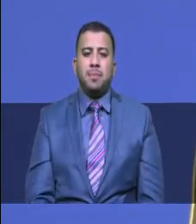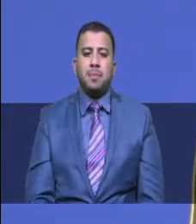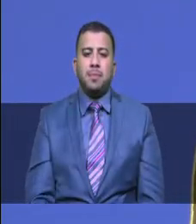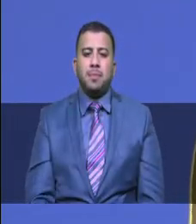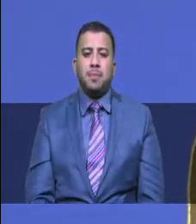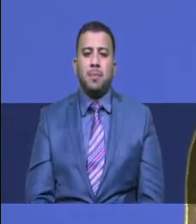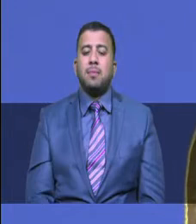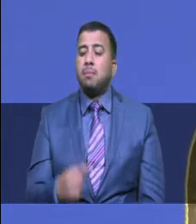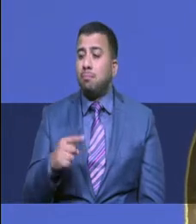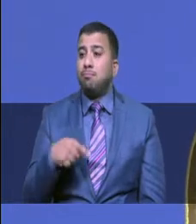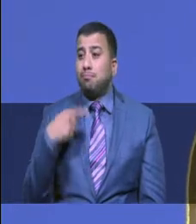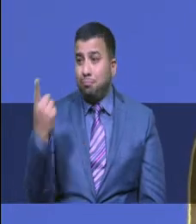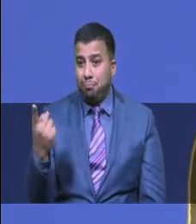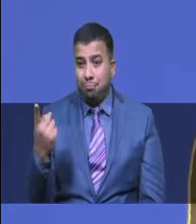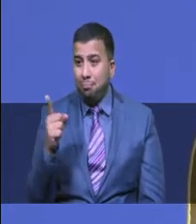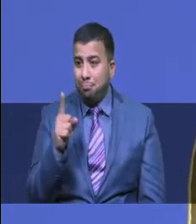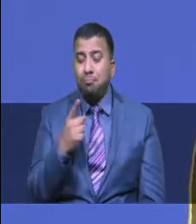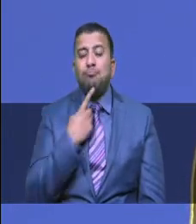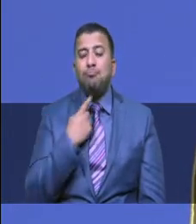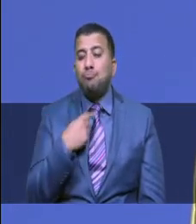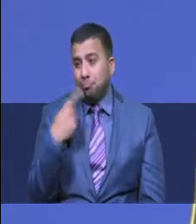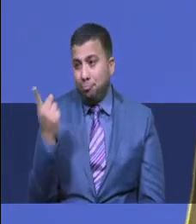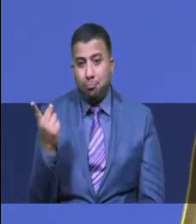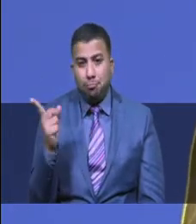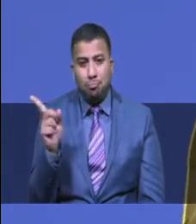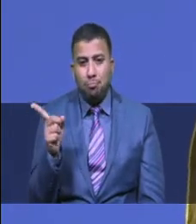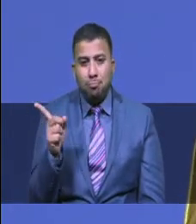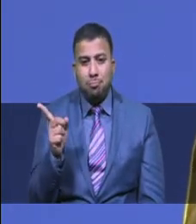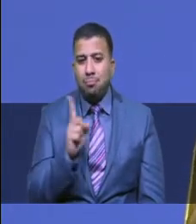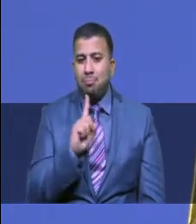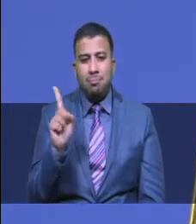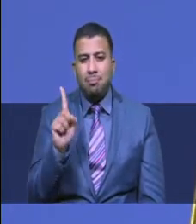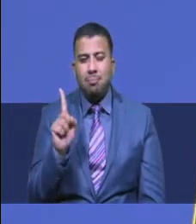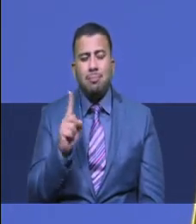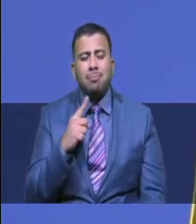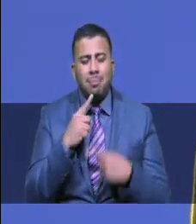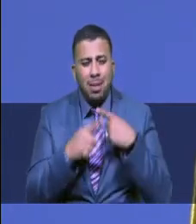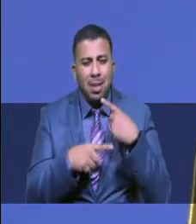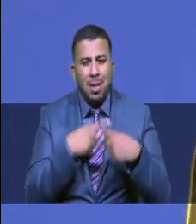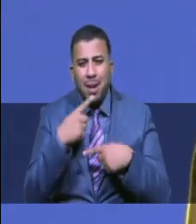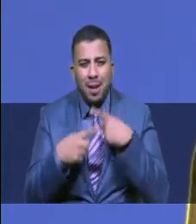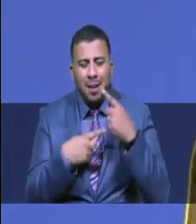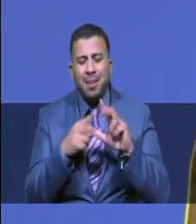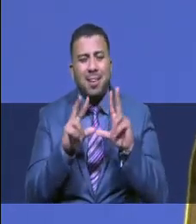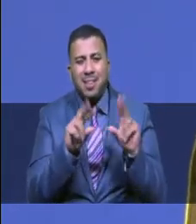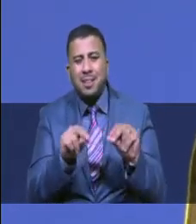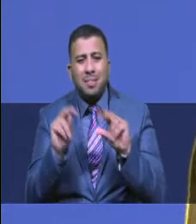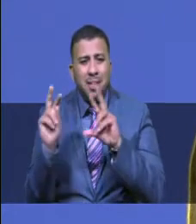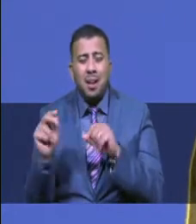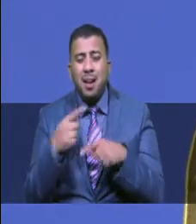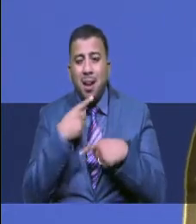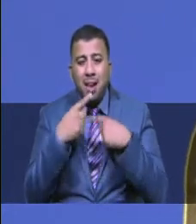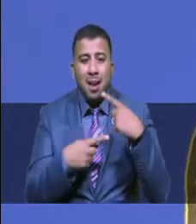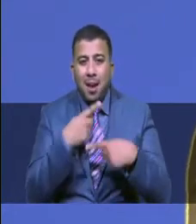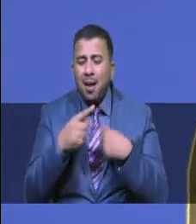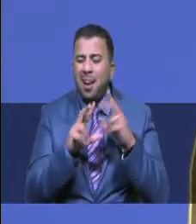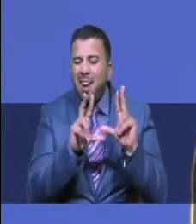من الآخرين أن لا يرددوا الكلام